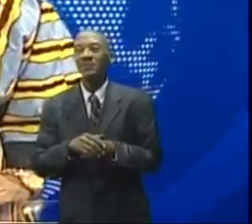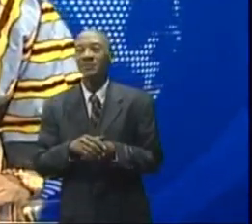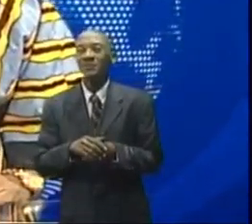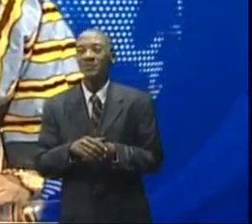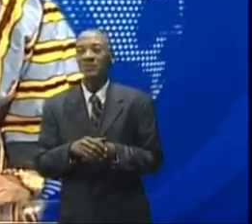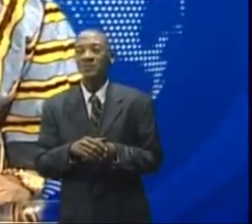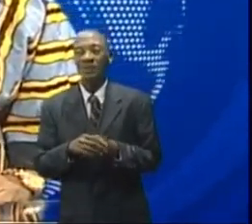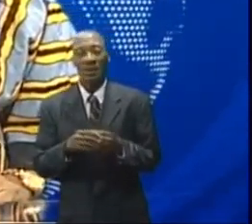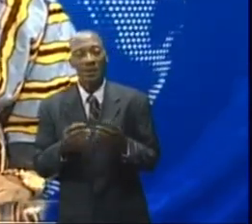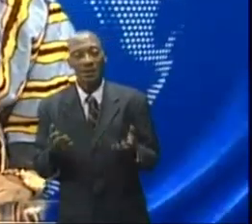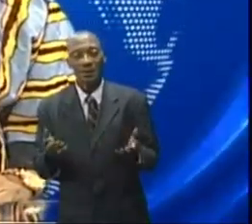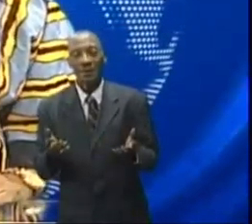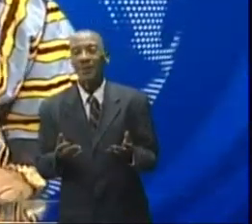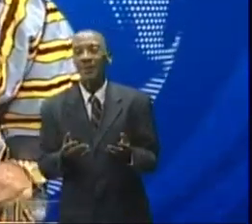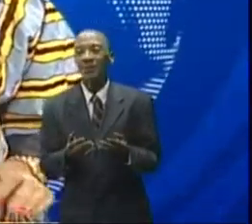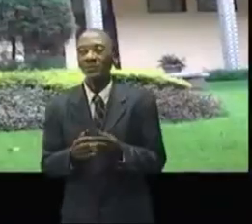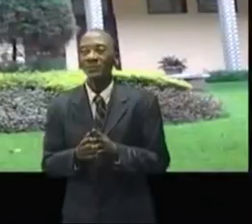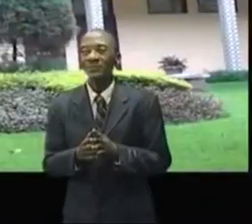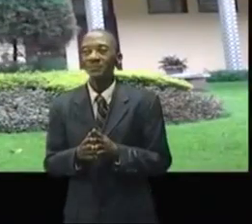collège Boboto.